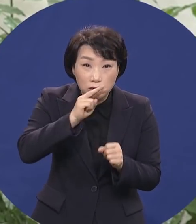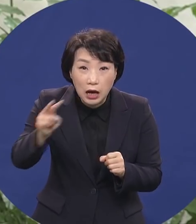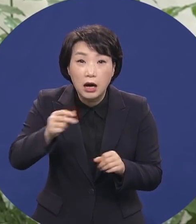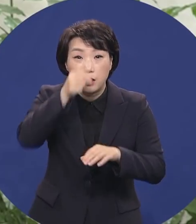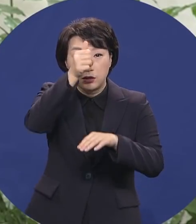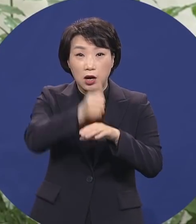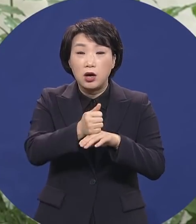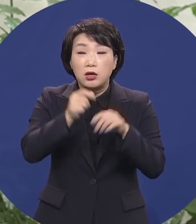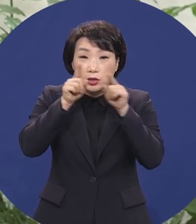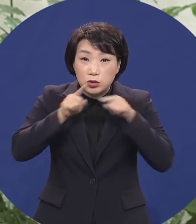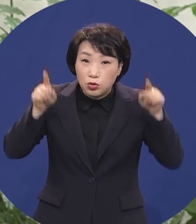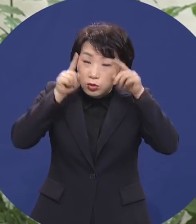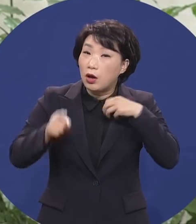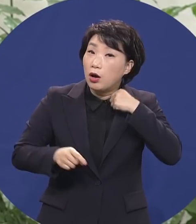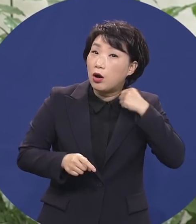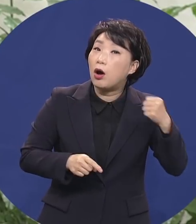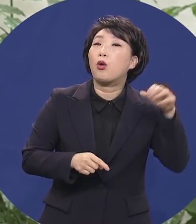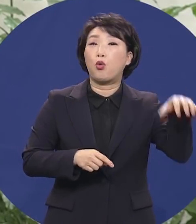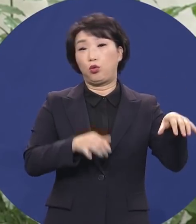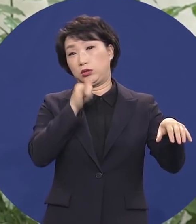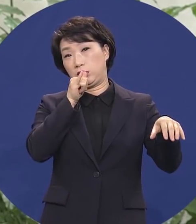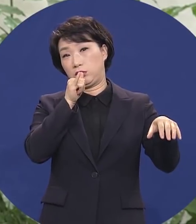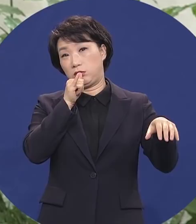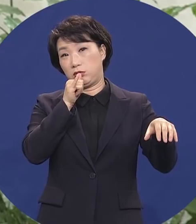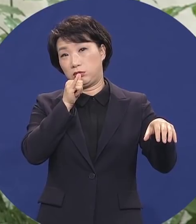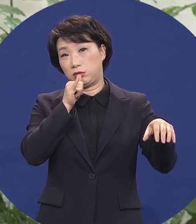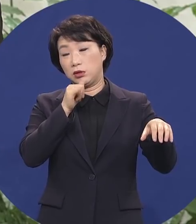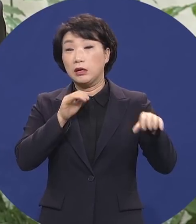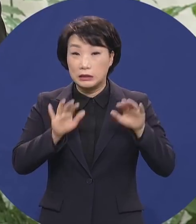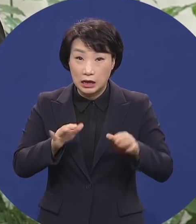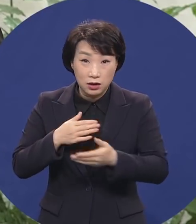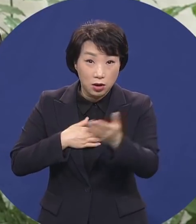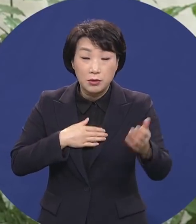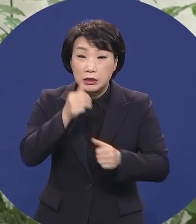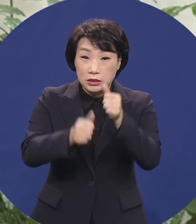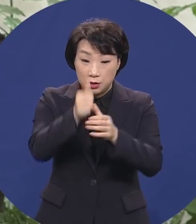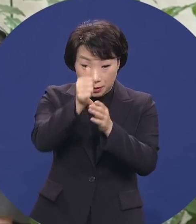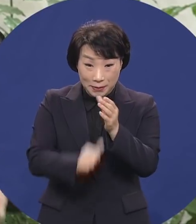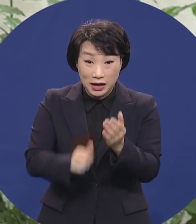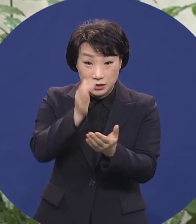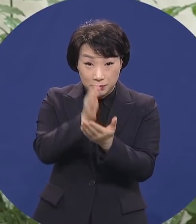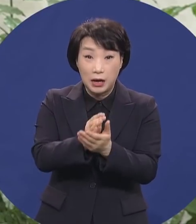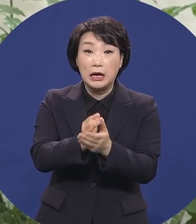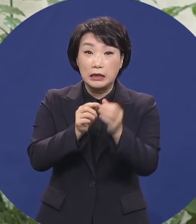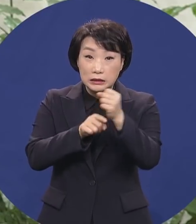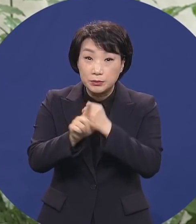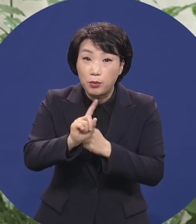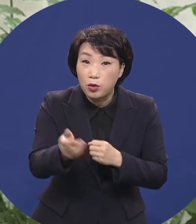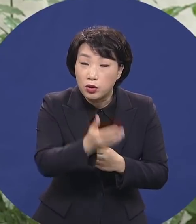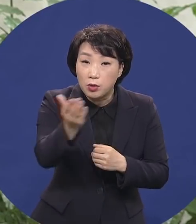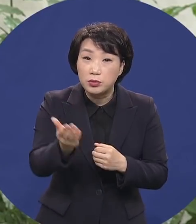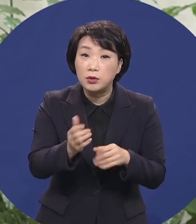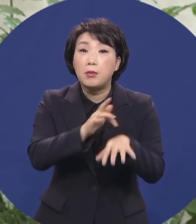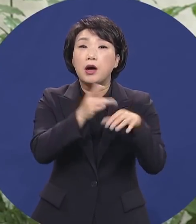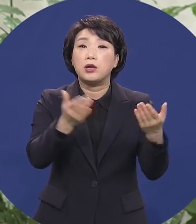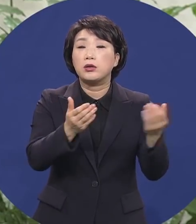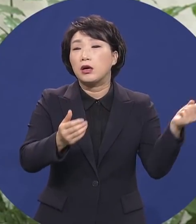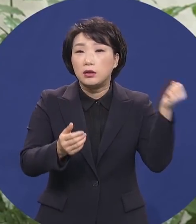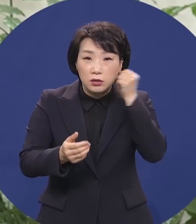데리고 지가 갈 곳이 있지 않냐 이 말이야. 그래서 시험 들지 말라란 말은 마귀에게 당하지